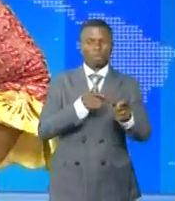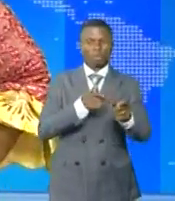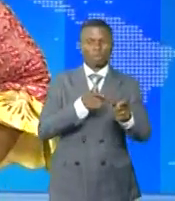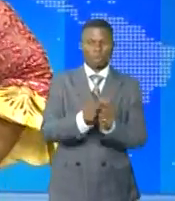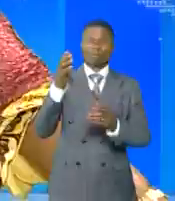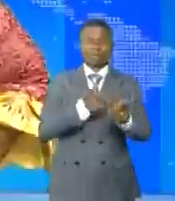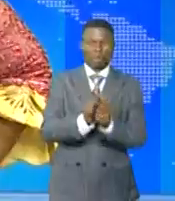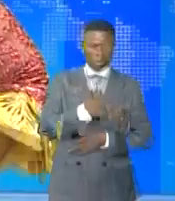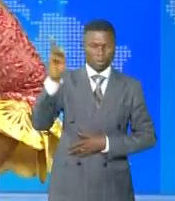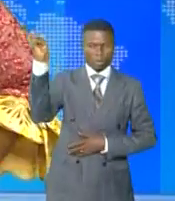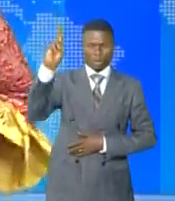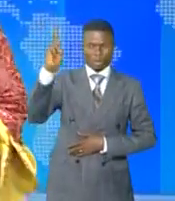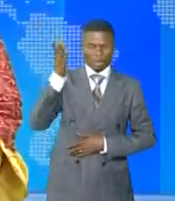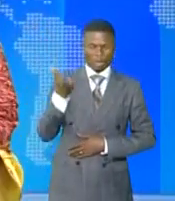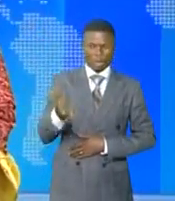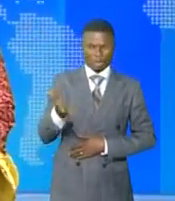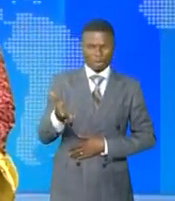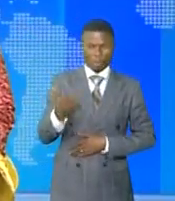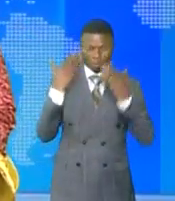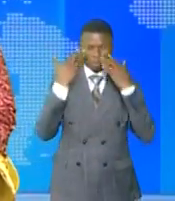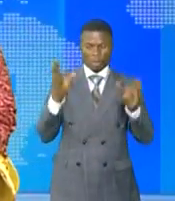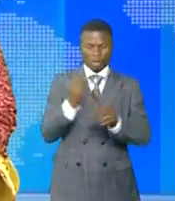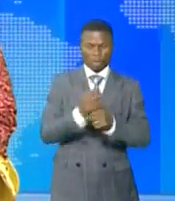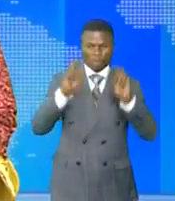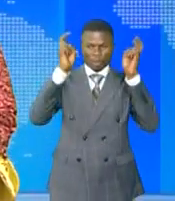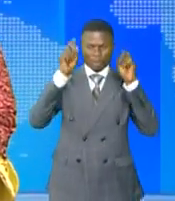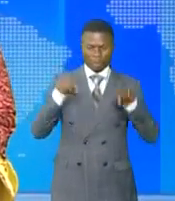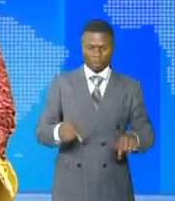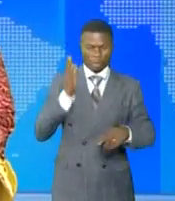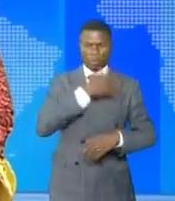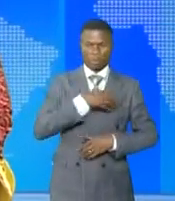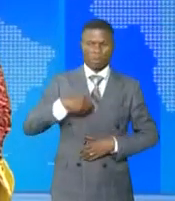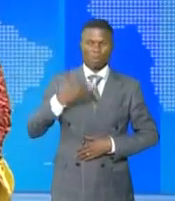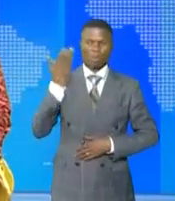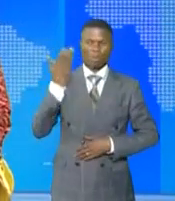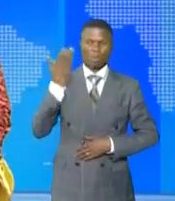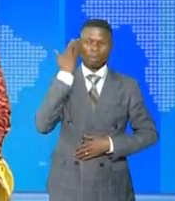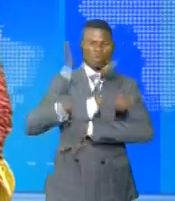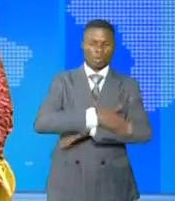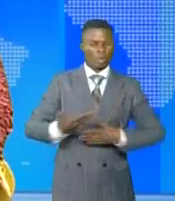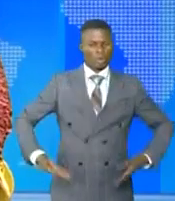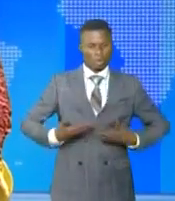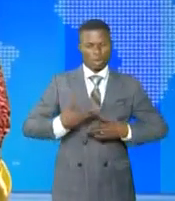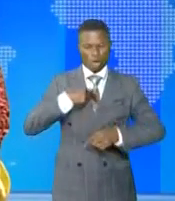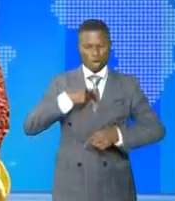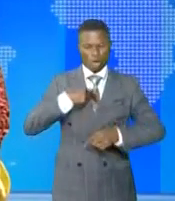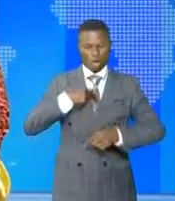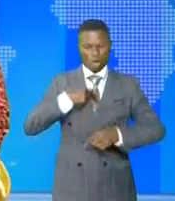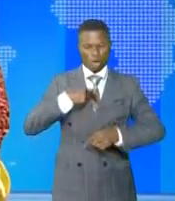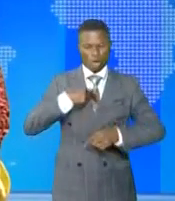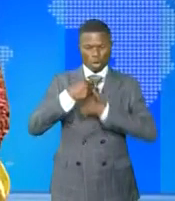incompréhensions des embouteillages. Voilà pour les titres, mesdames et messieurs. Bonsoir et très heureuse de vous retrouver à travers cette grande